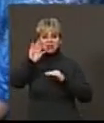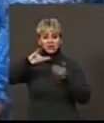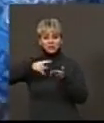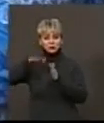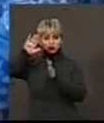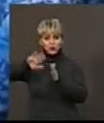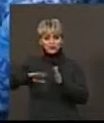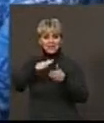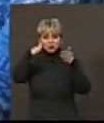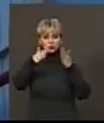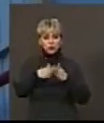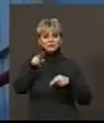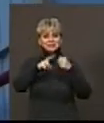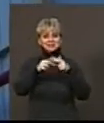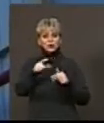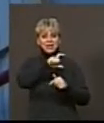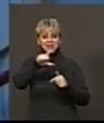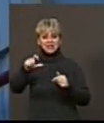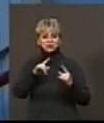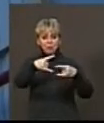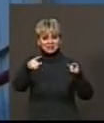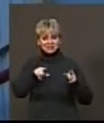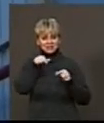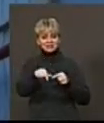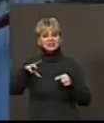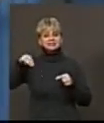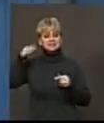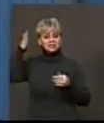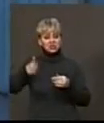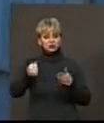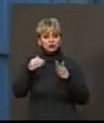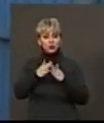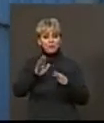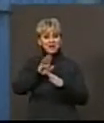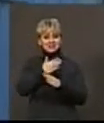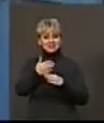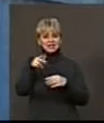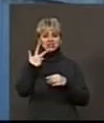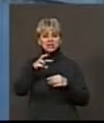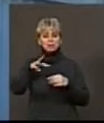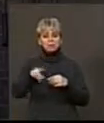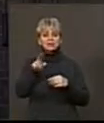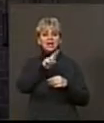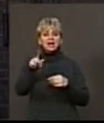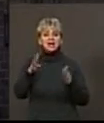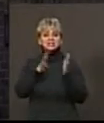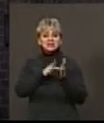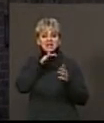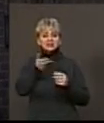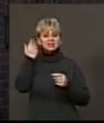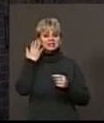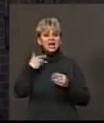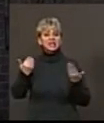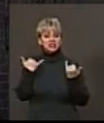кирпичом ветхий флигель и достроили этаж с мансардой. От соседской стены дом отделяет почти 3 метра, как и 9 лет назад,